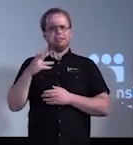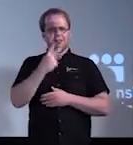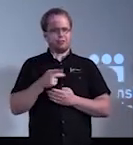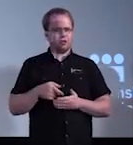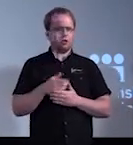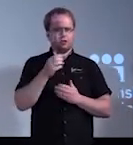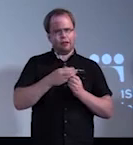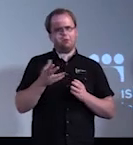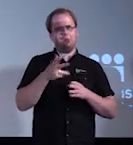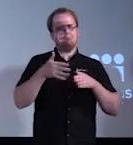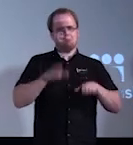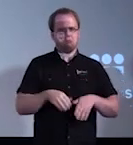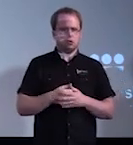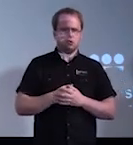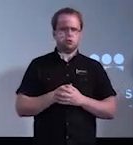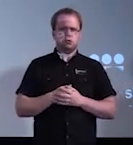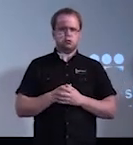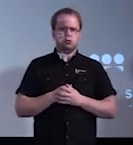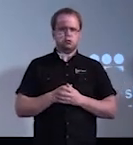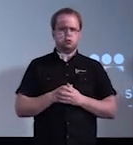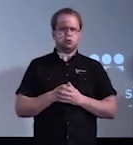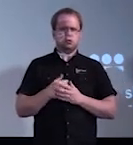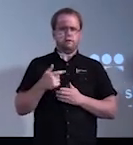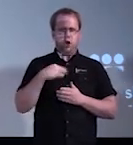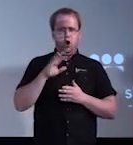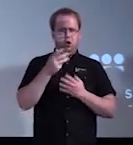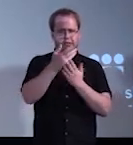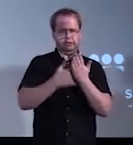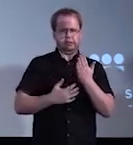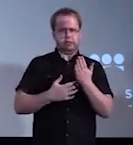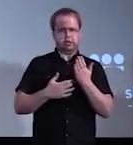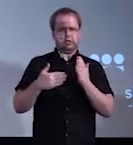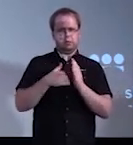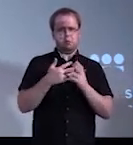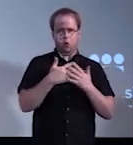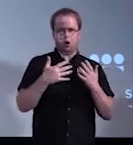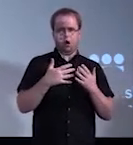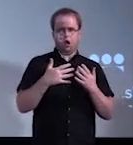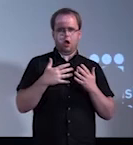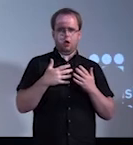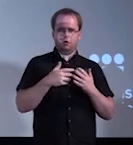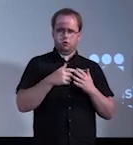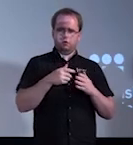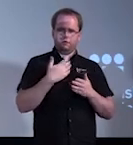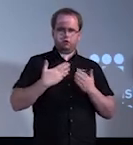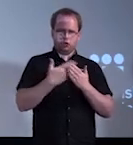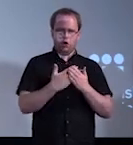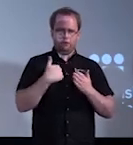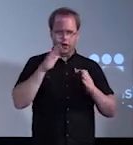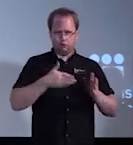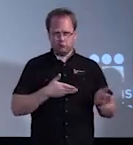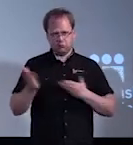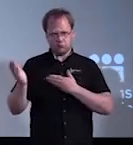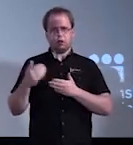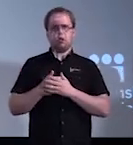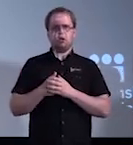process. Den är vad vi tror unik i sitt slag. Så vi har lyssnat till väldigt många röster innan vi skrev fram det här förslaget som nu är ute på remiss. Jag ser fram emot att